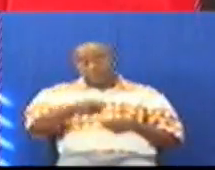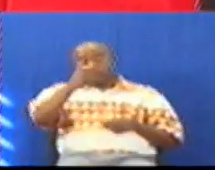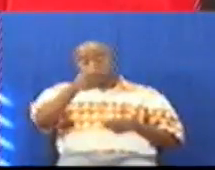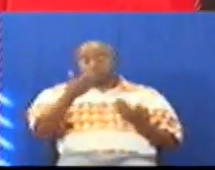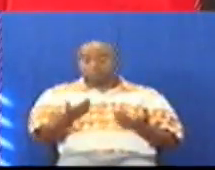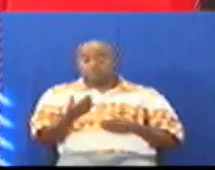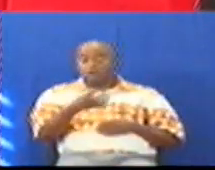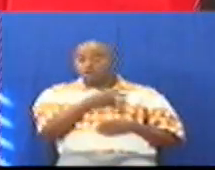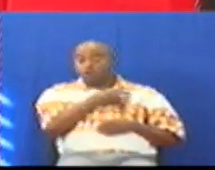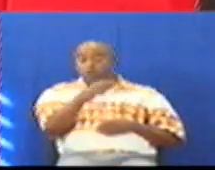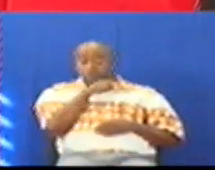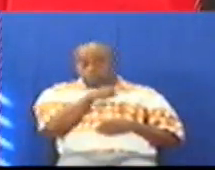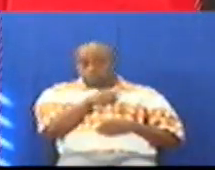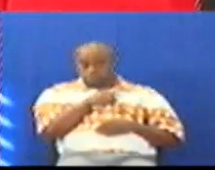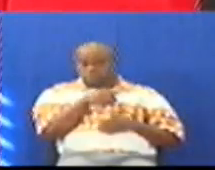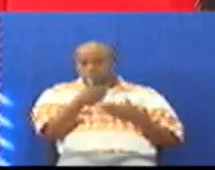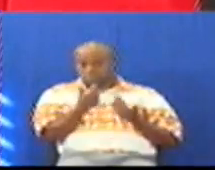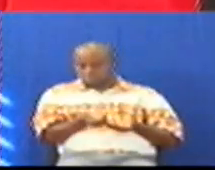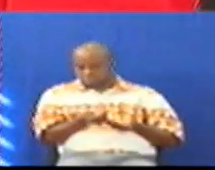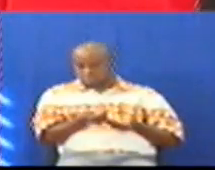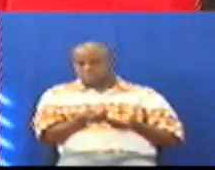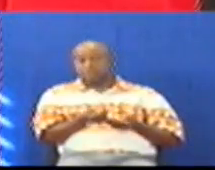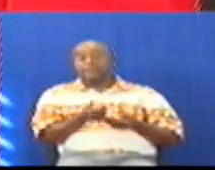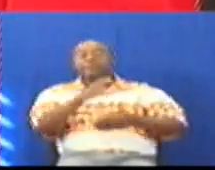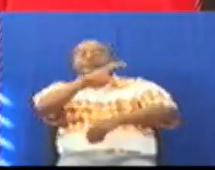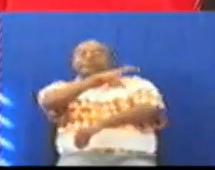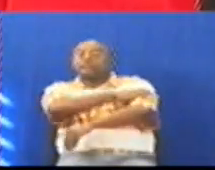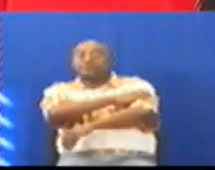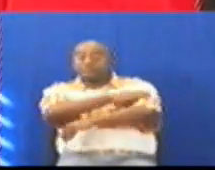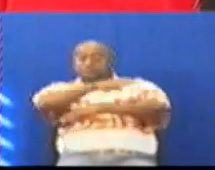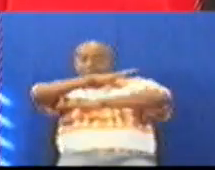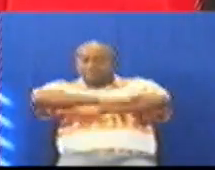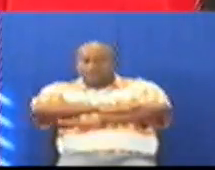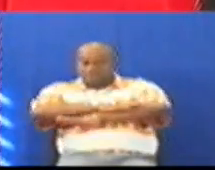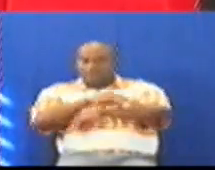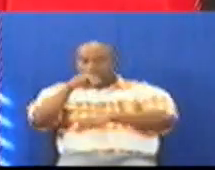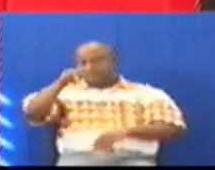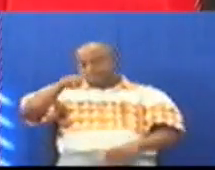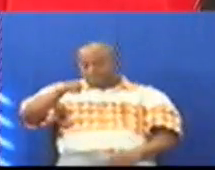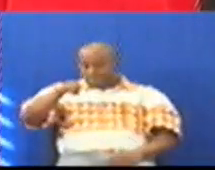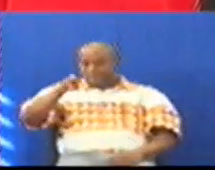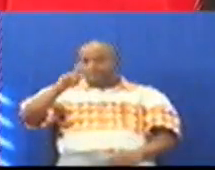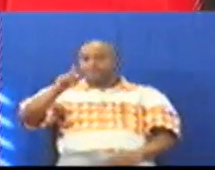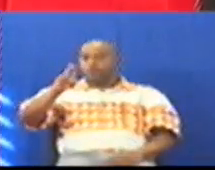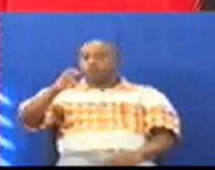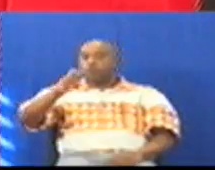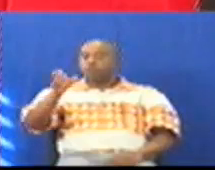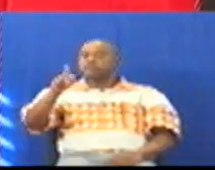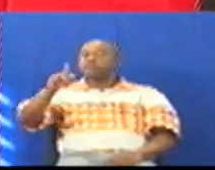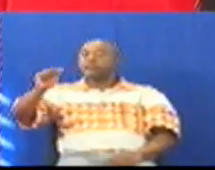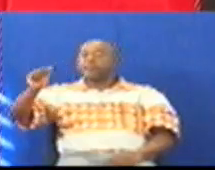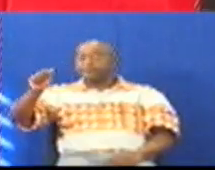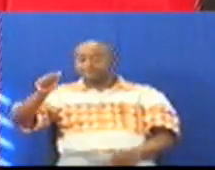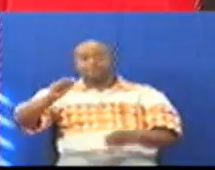Mkuchika, Naibu Waziri Mary Mwanjewa, Katibu Mkuu, manaibu wa katibu